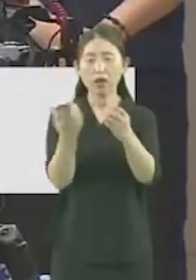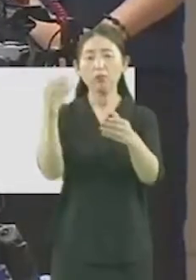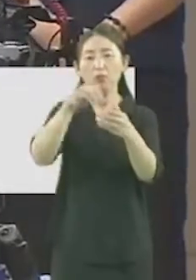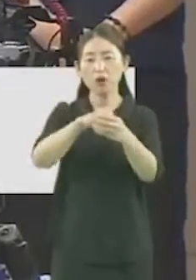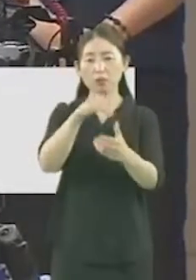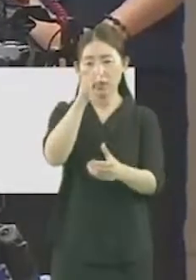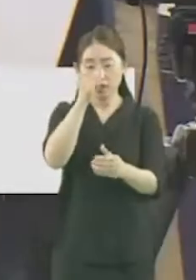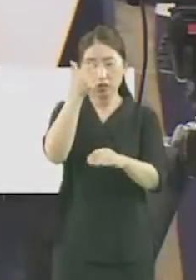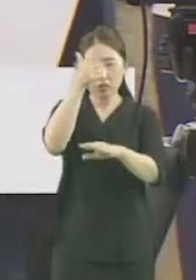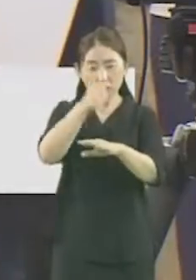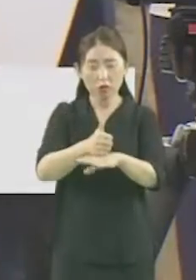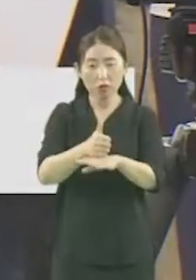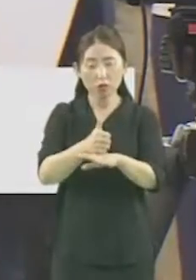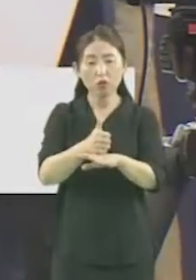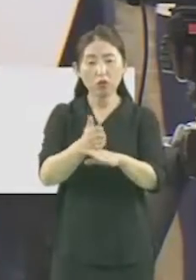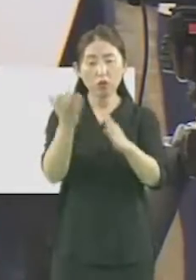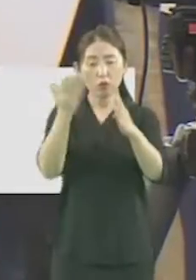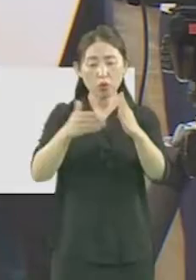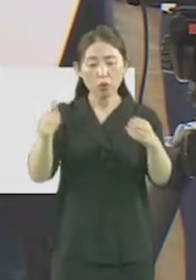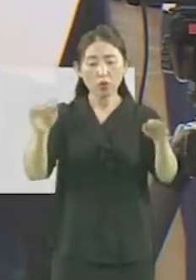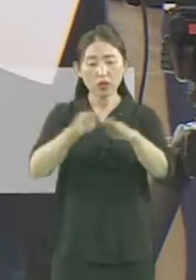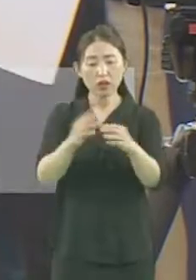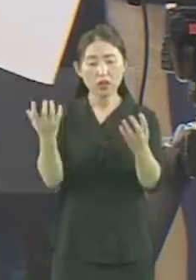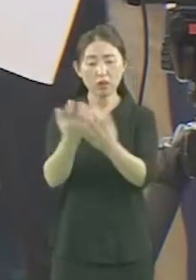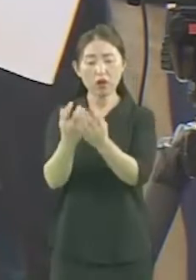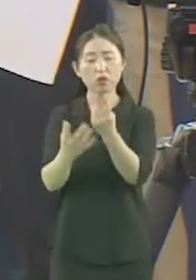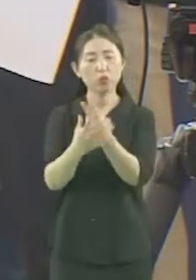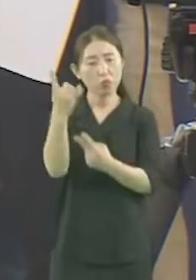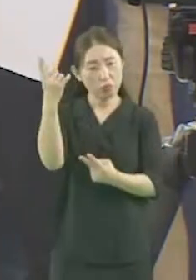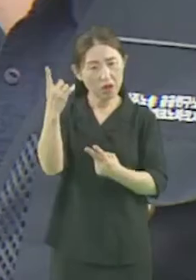있으며 결국 공공기관 통폐합이란 결론을